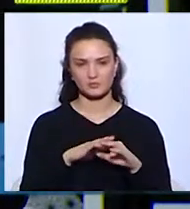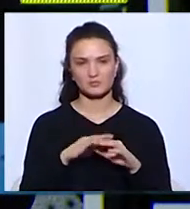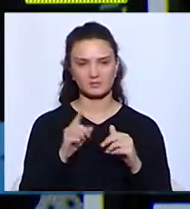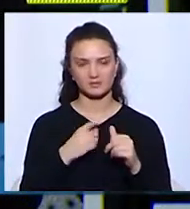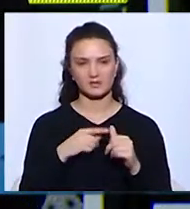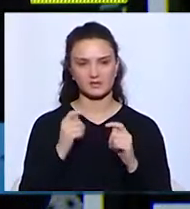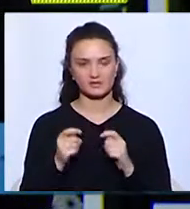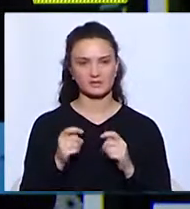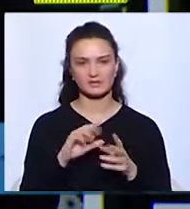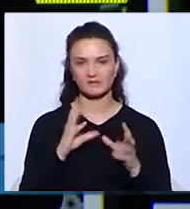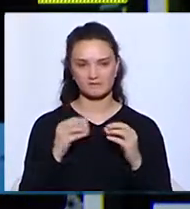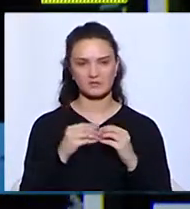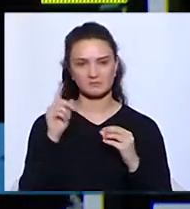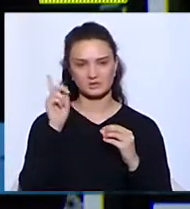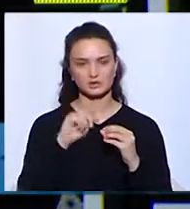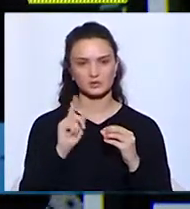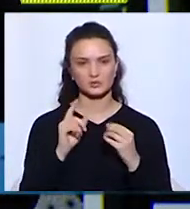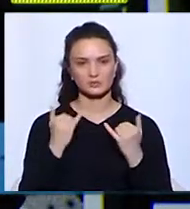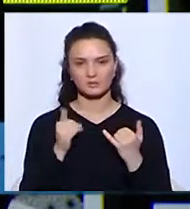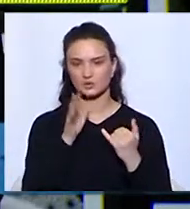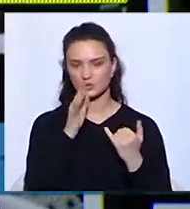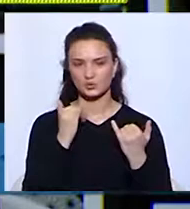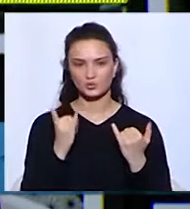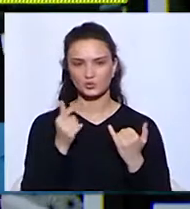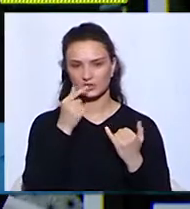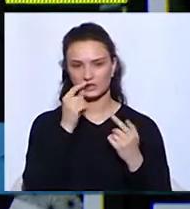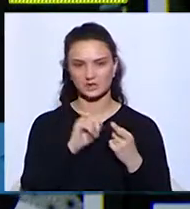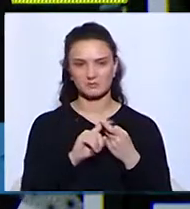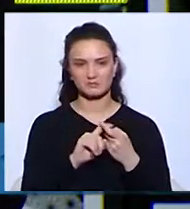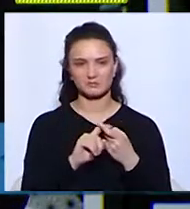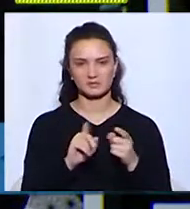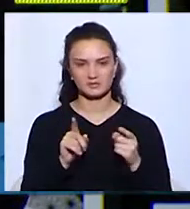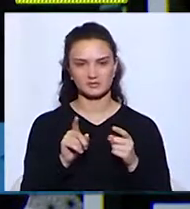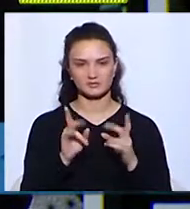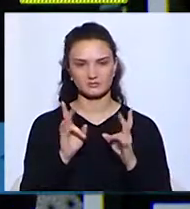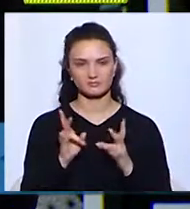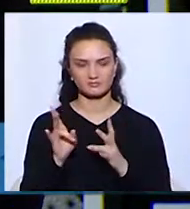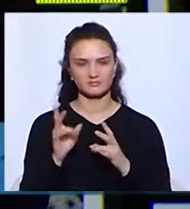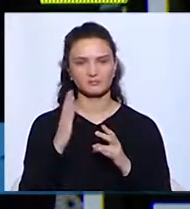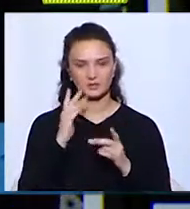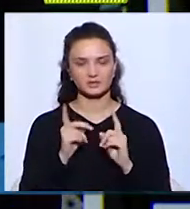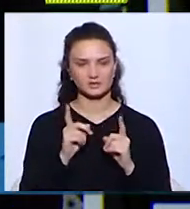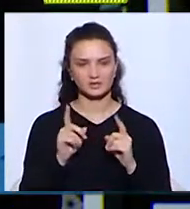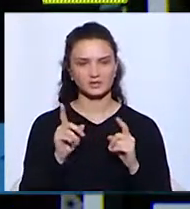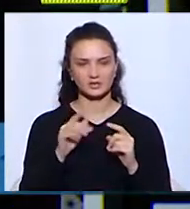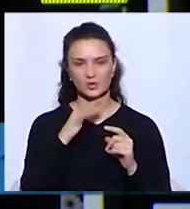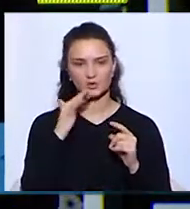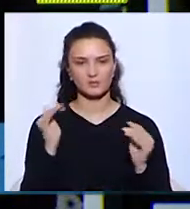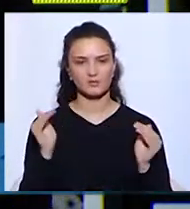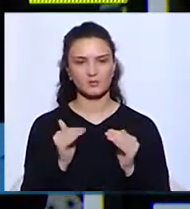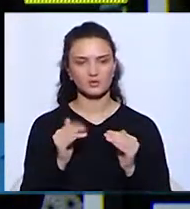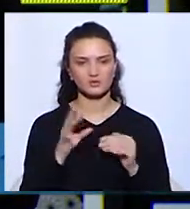ასე ვთქვათ. ყველას მოგეხსენებათ, რომ ეხა სეზონური გრიპის აფეთქება. მართალია მოიკლო რაოდენობა,